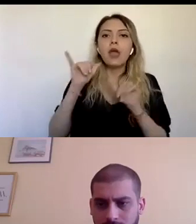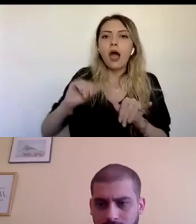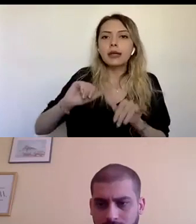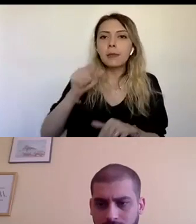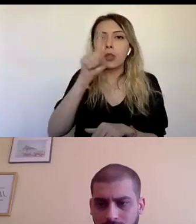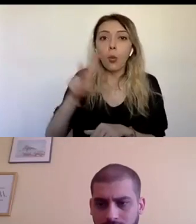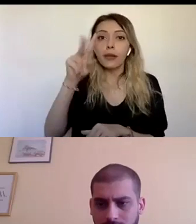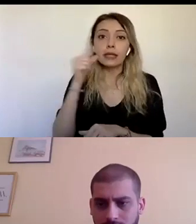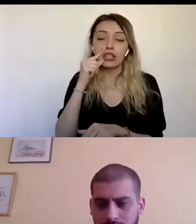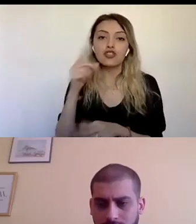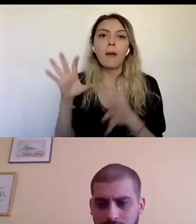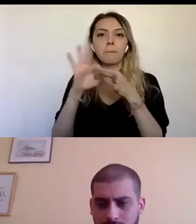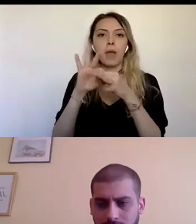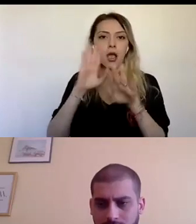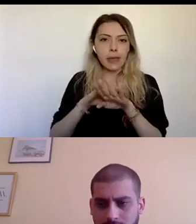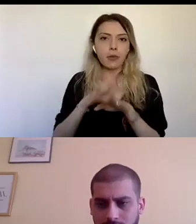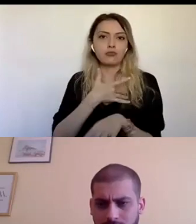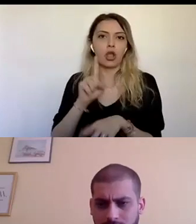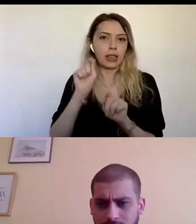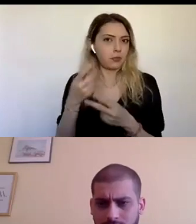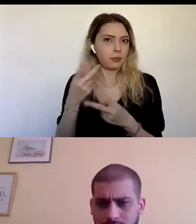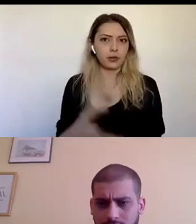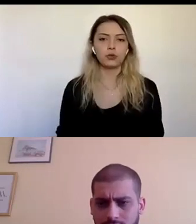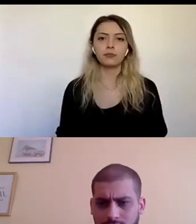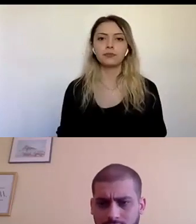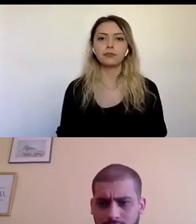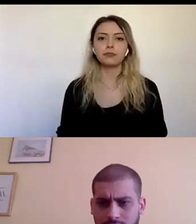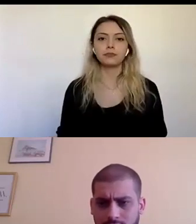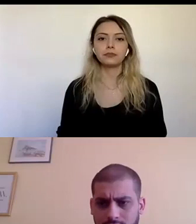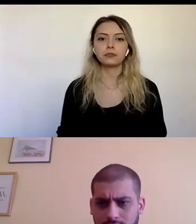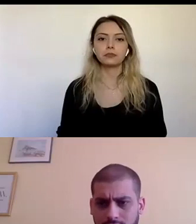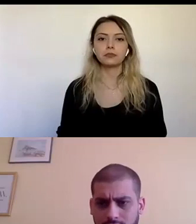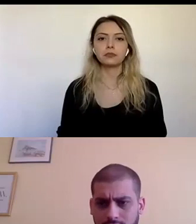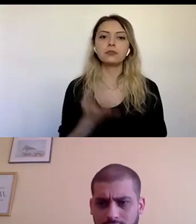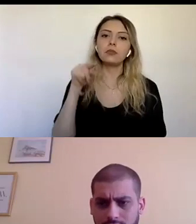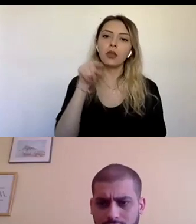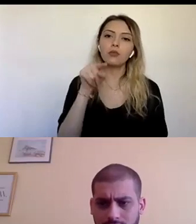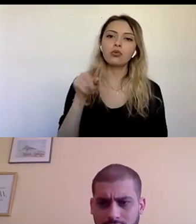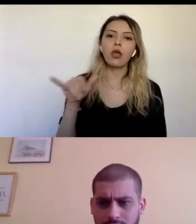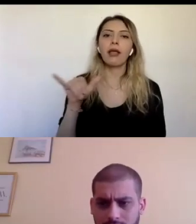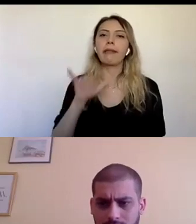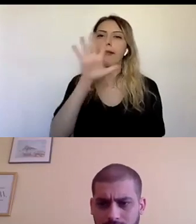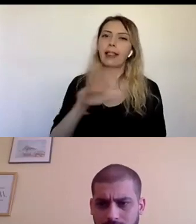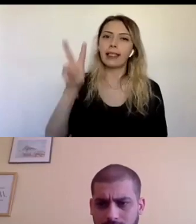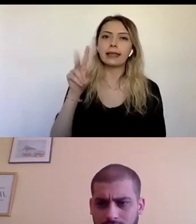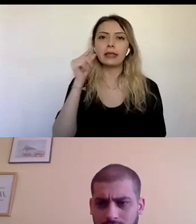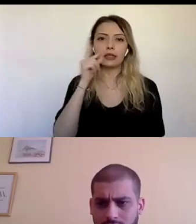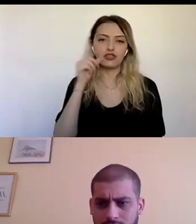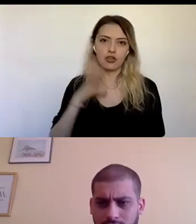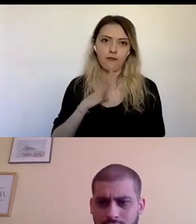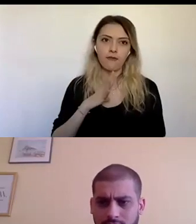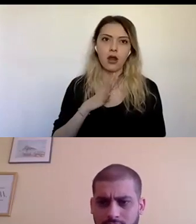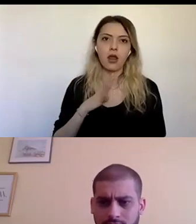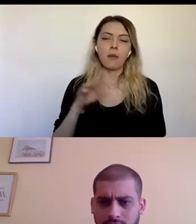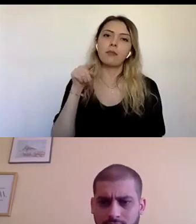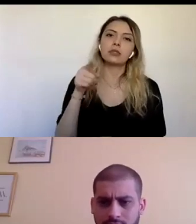yürütebiliyorsunuz. Ama mesela şu an burada yaklaşık 52 kişi var. Bu 52 kişiyi buraya almak yerine biz buradan işte eğitmenlerle beraber